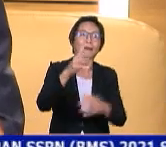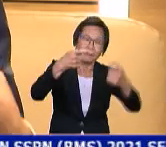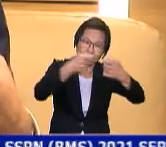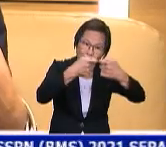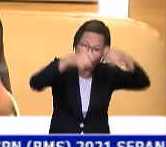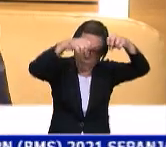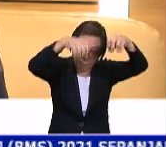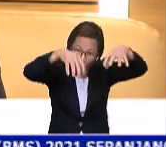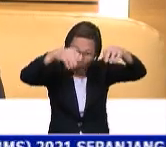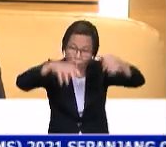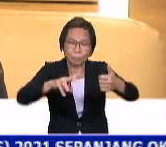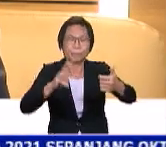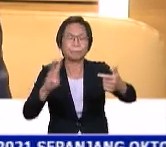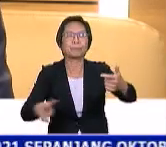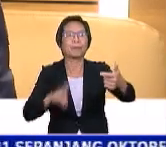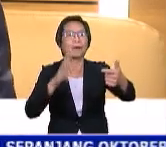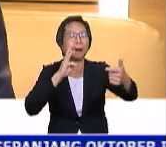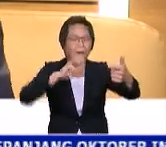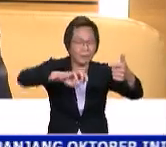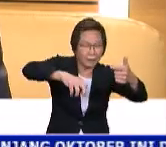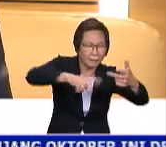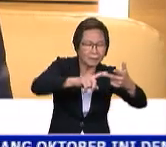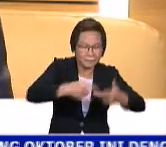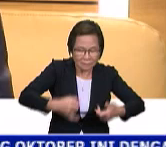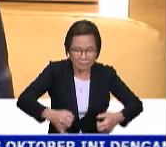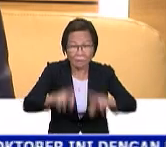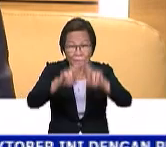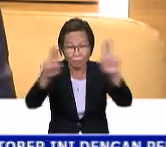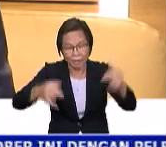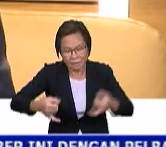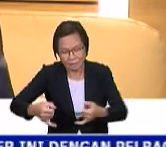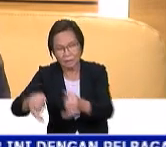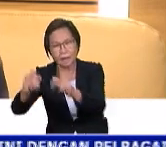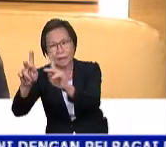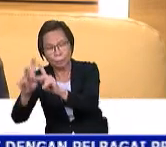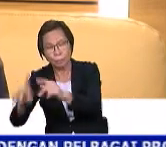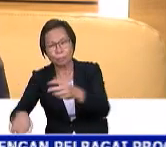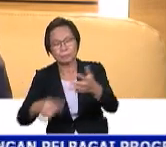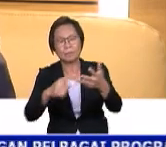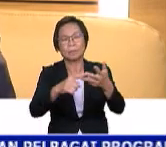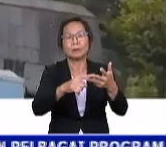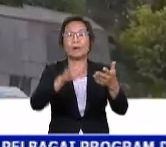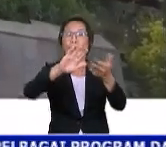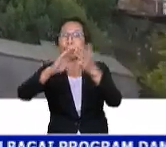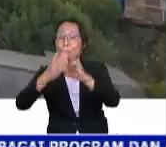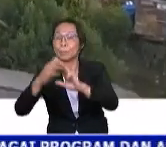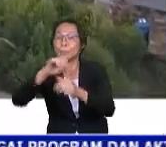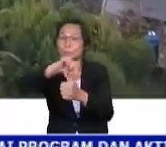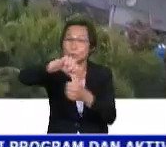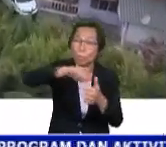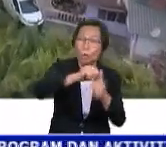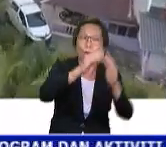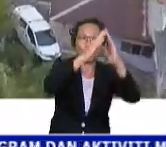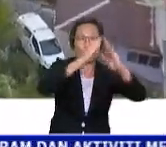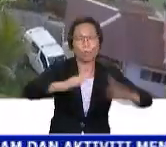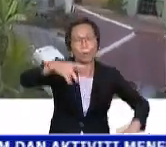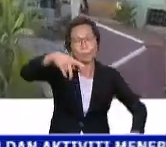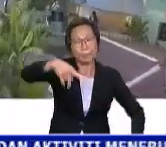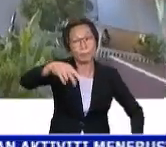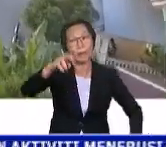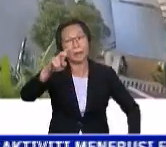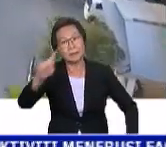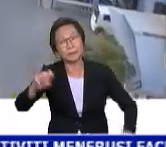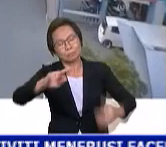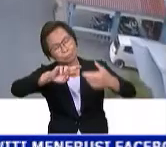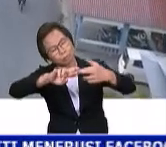air, jalan raya, jalan kampung, amenity sosial, rumah PPRT, baik